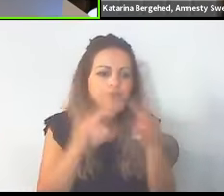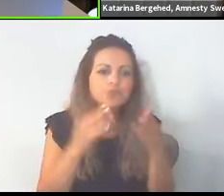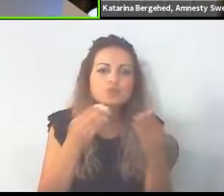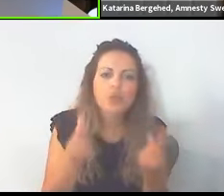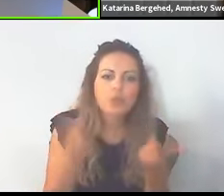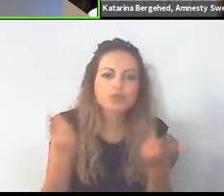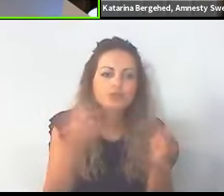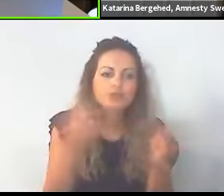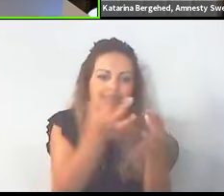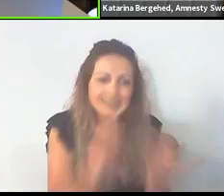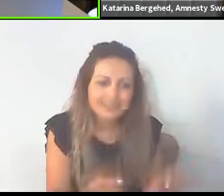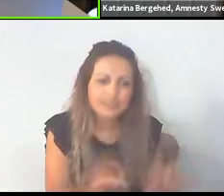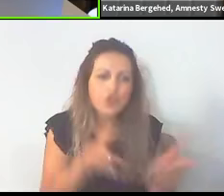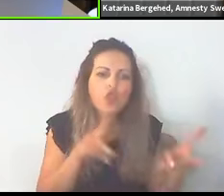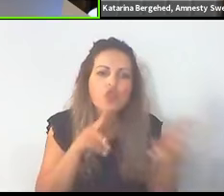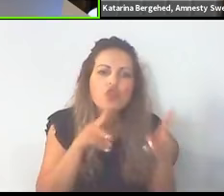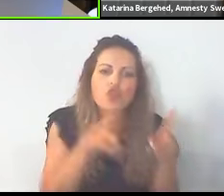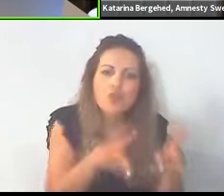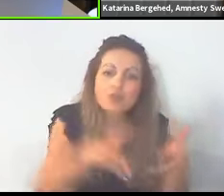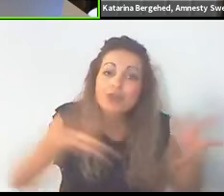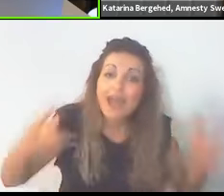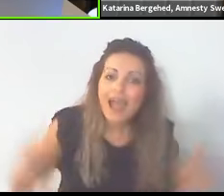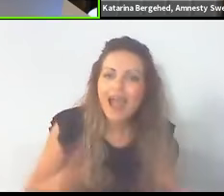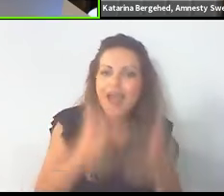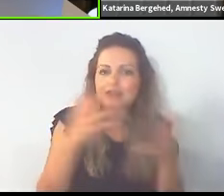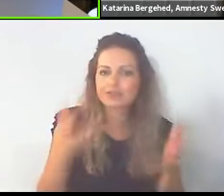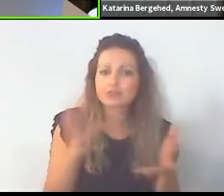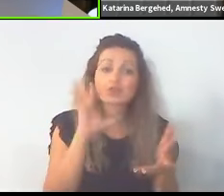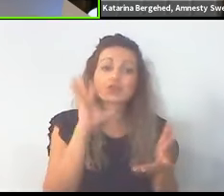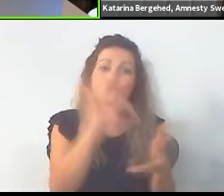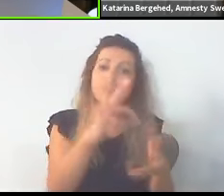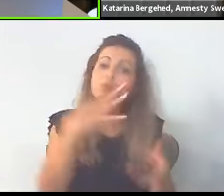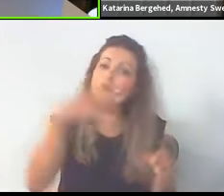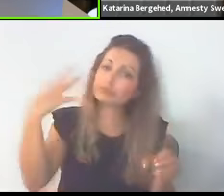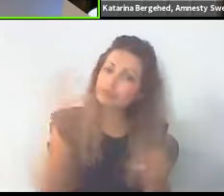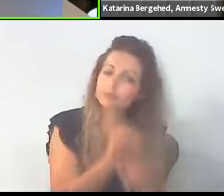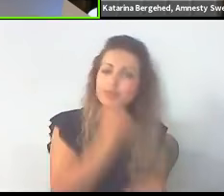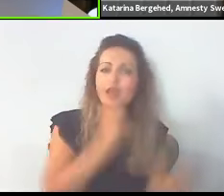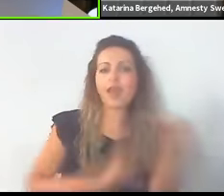ενιαία να πετύχουμε μία τέτοια αλλαγή.